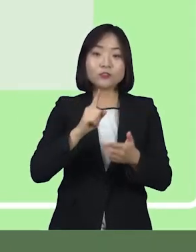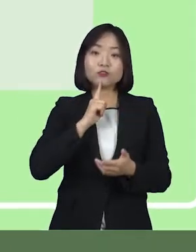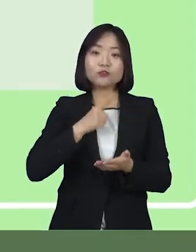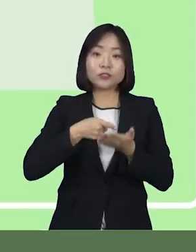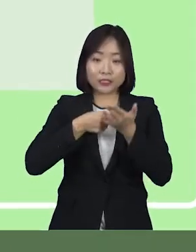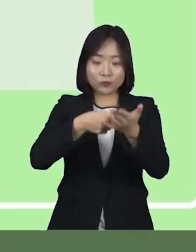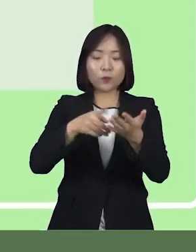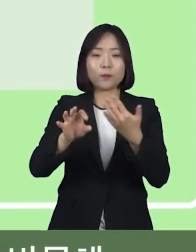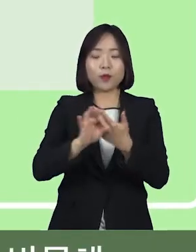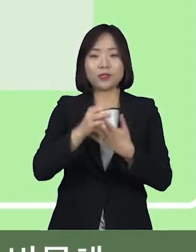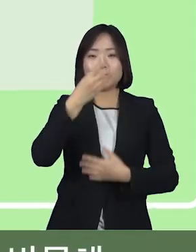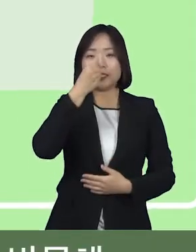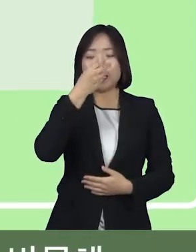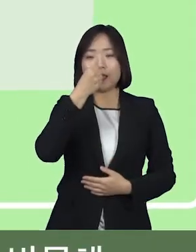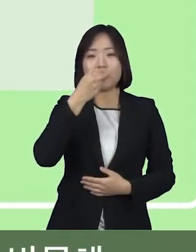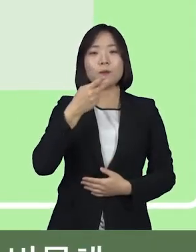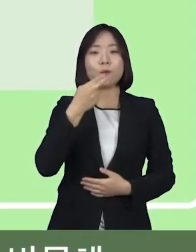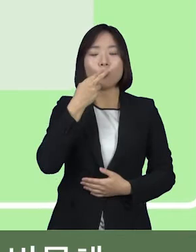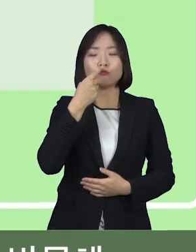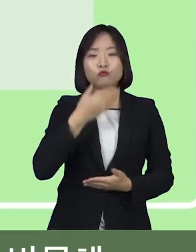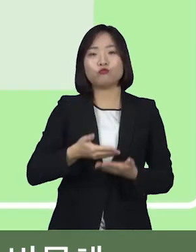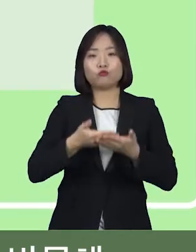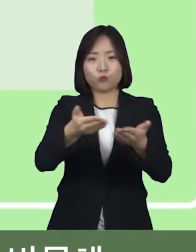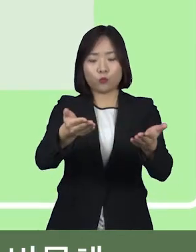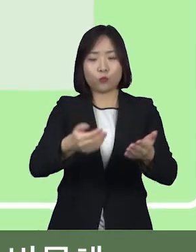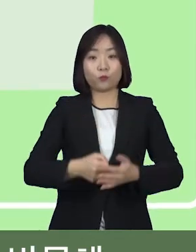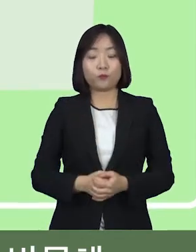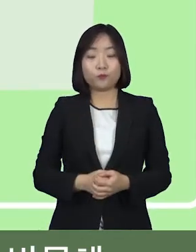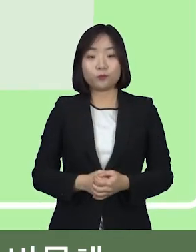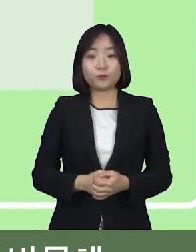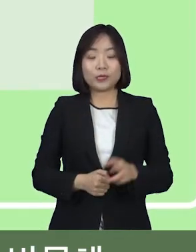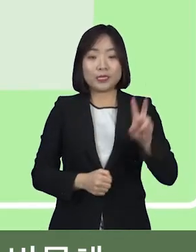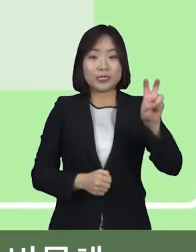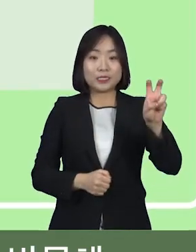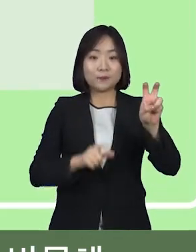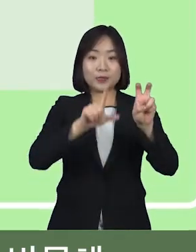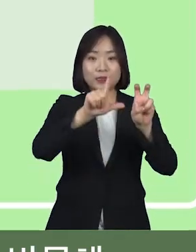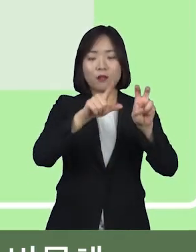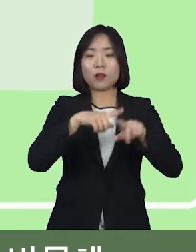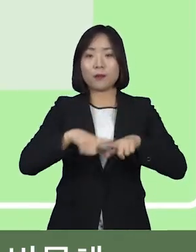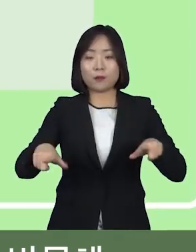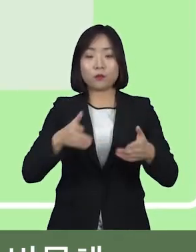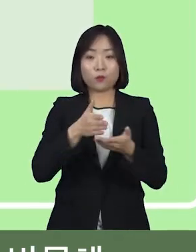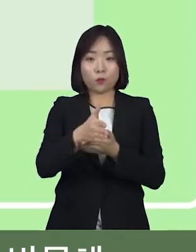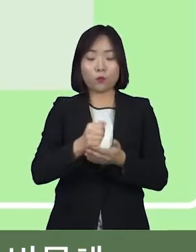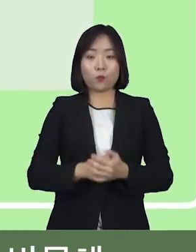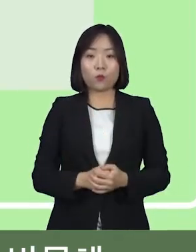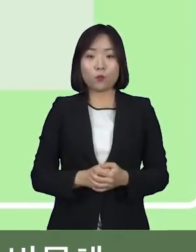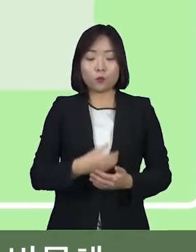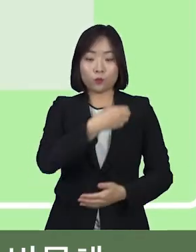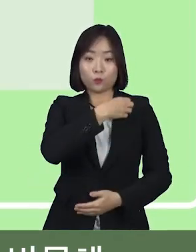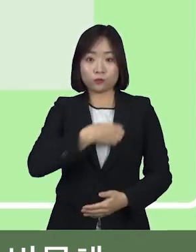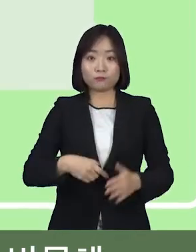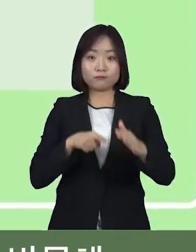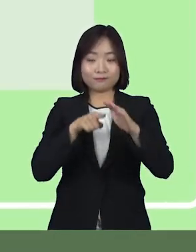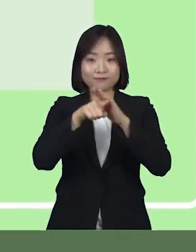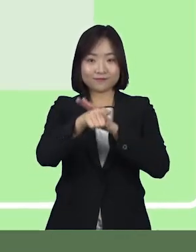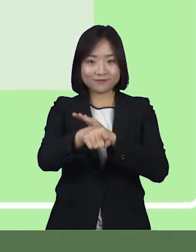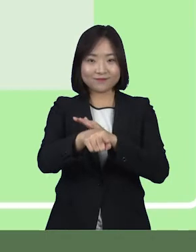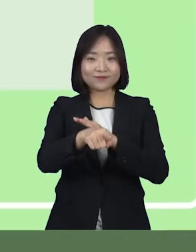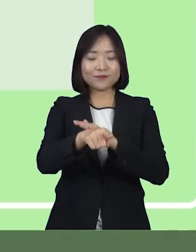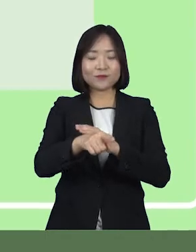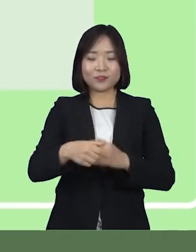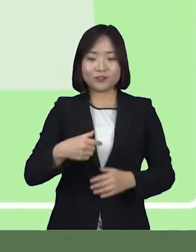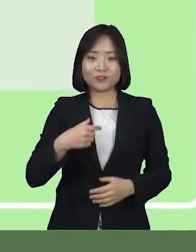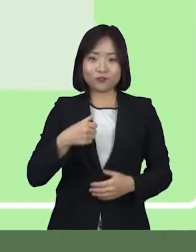지급하고 있습니다. 제공하는 종량제 봉투는 20리터 일반용으로 주소지 읍면동 사무소를 방문해